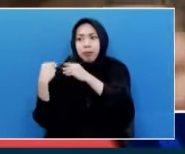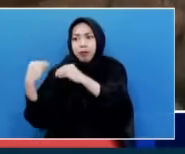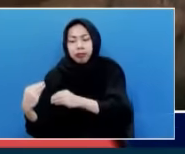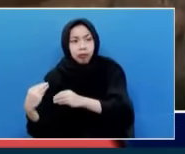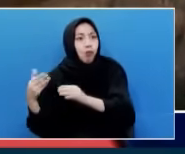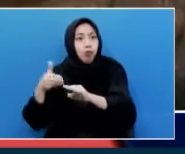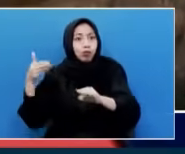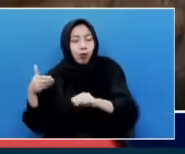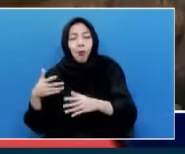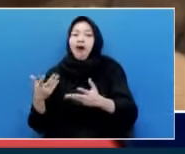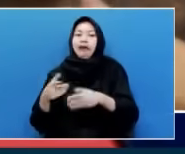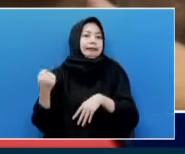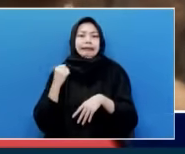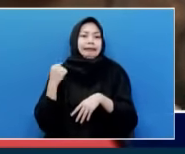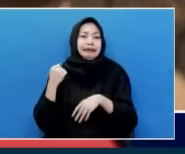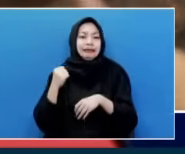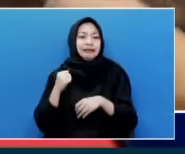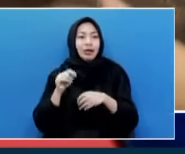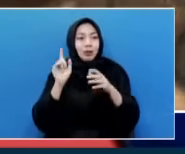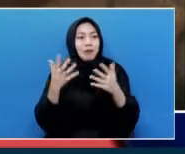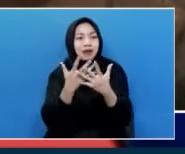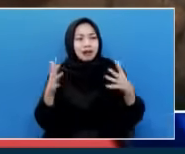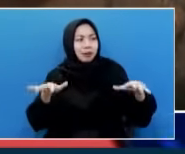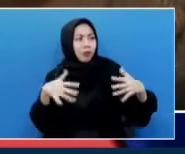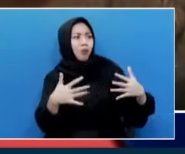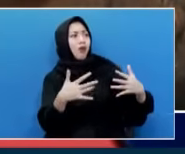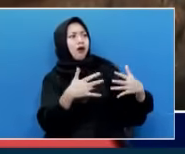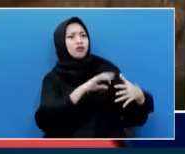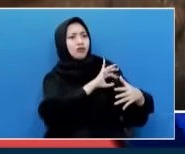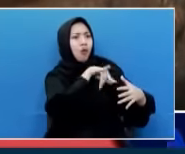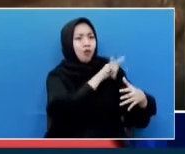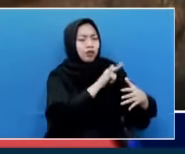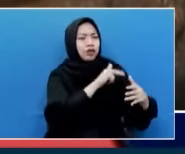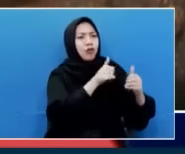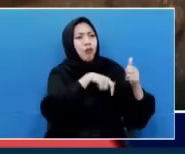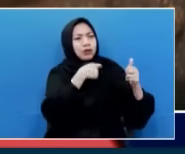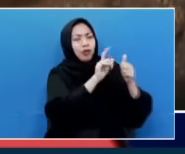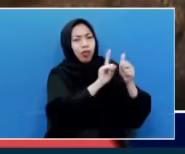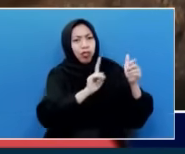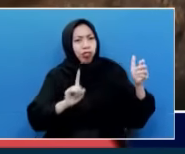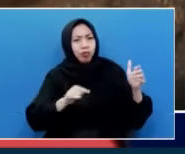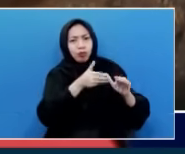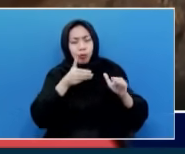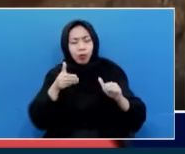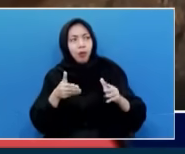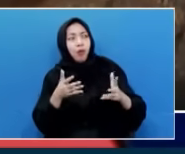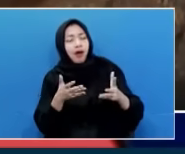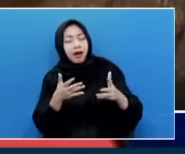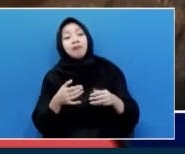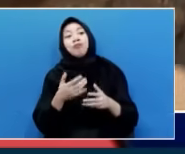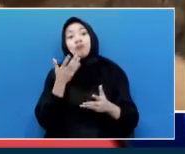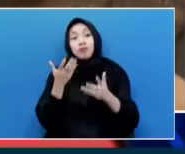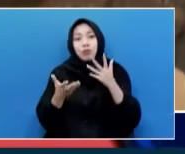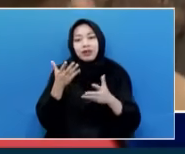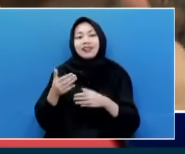bahwa ini eh berpisah Gitu Gama dengan Jokowi nah eh mungkin ini taktikal saja Mbak Eh